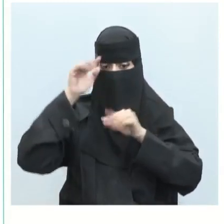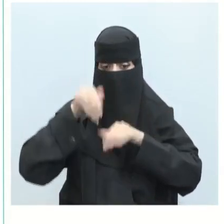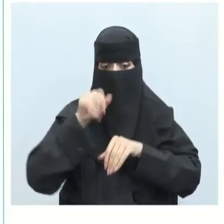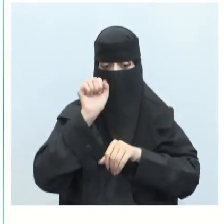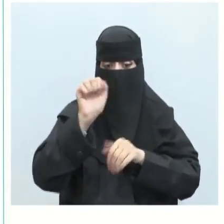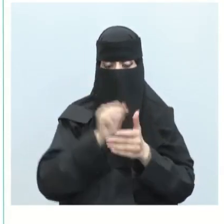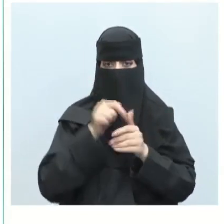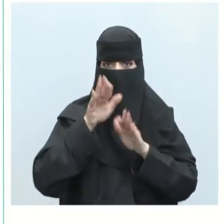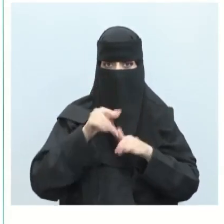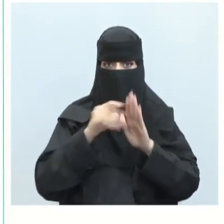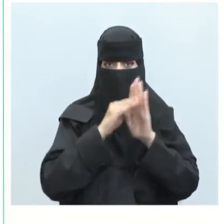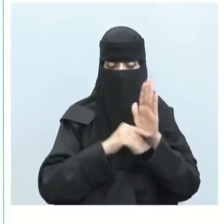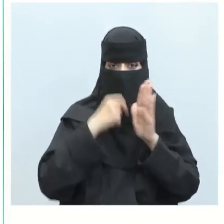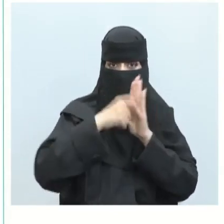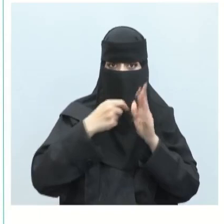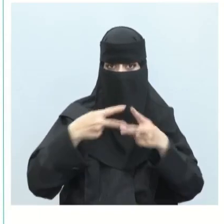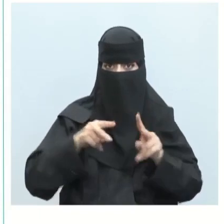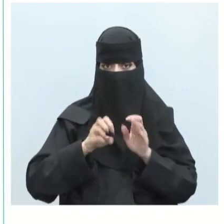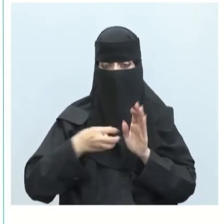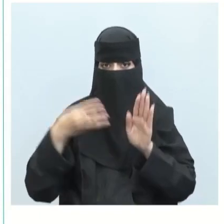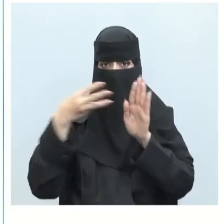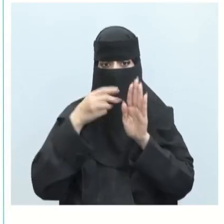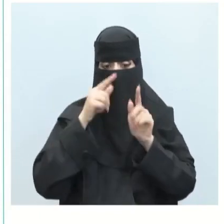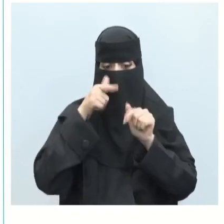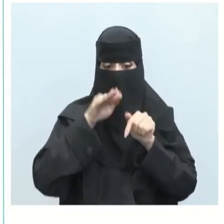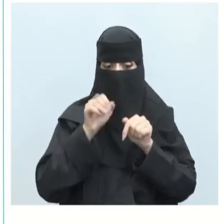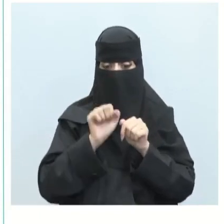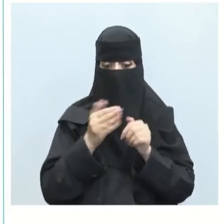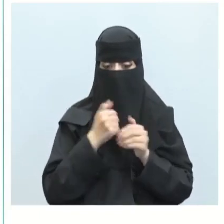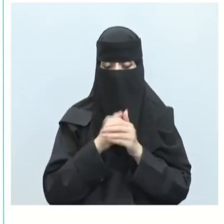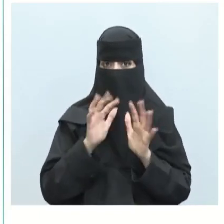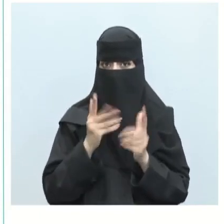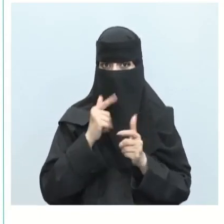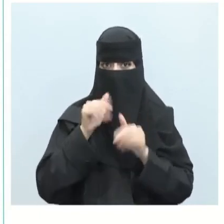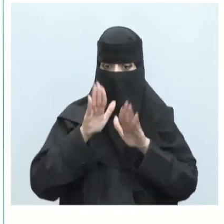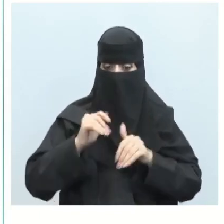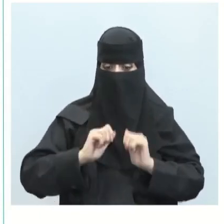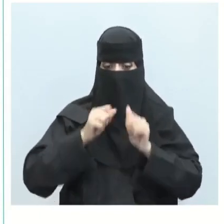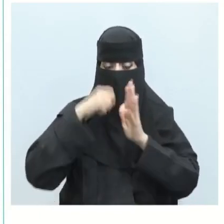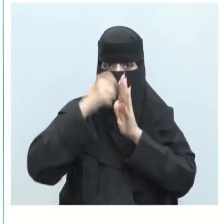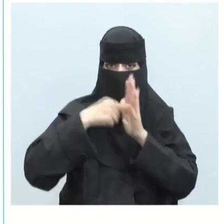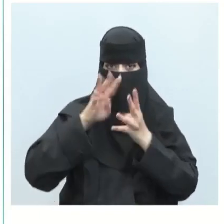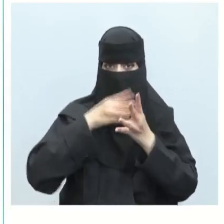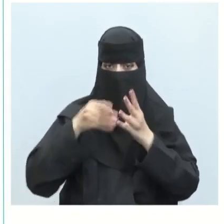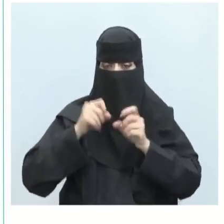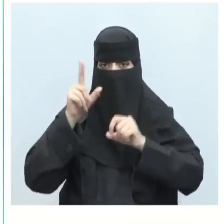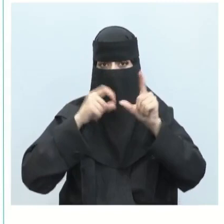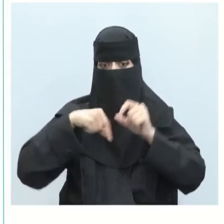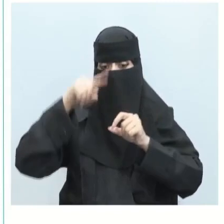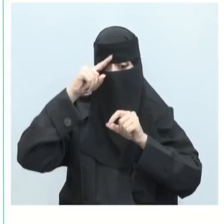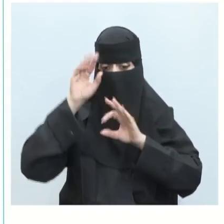الخاصه من نظام تشغيل ويندوز الخاص بك كذلك كيف نقوم بتفعيل خدمه الشبكه